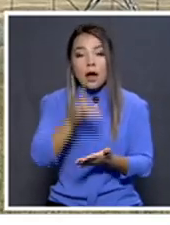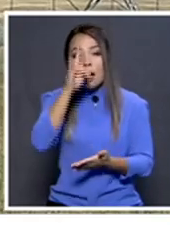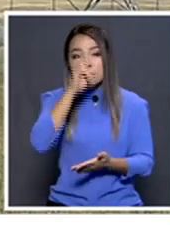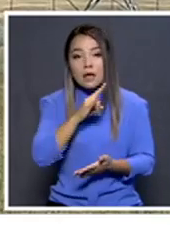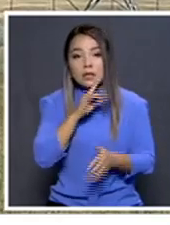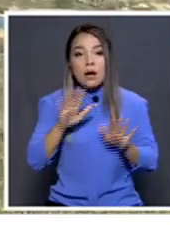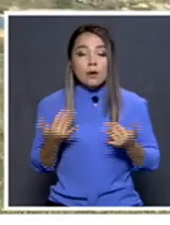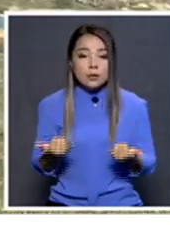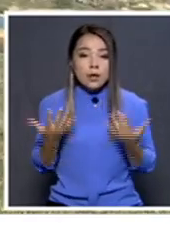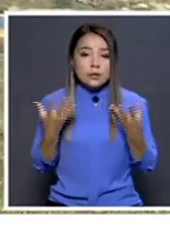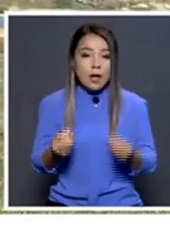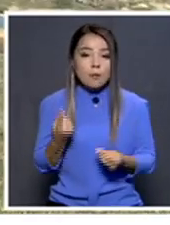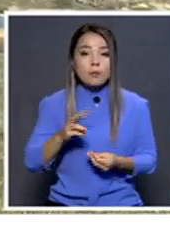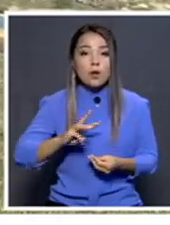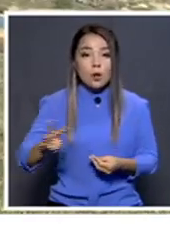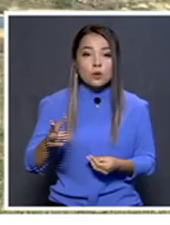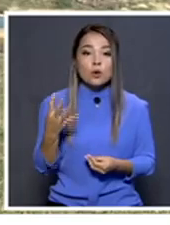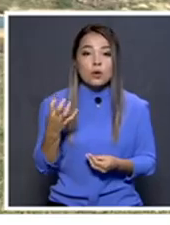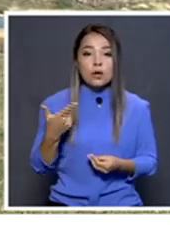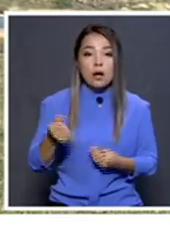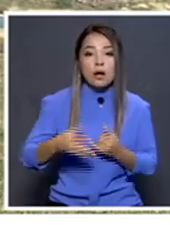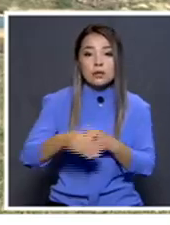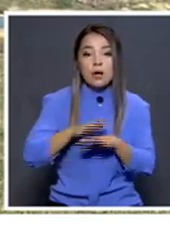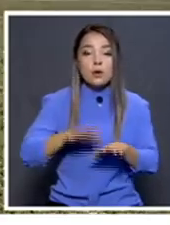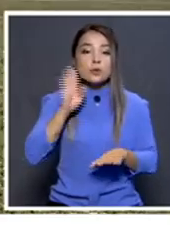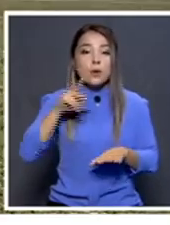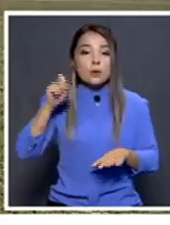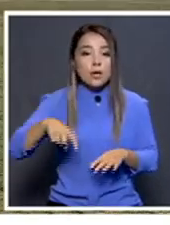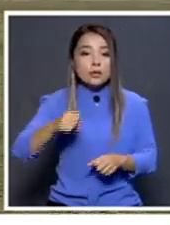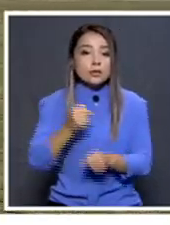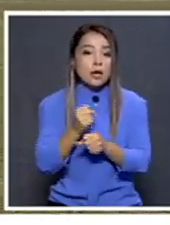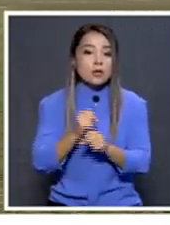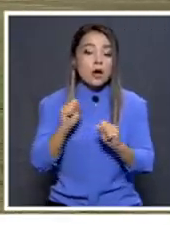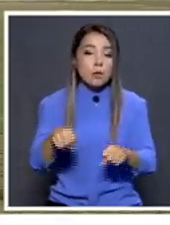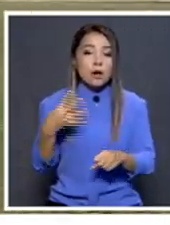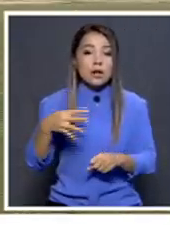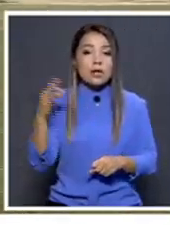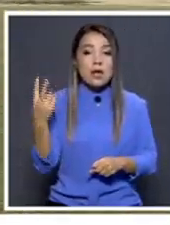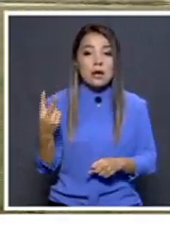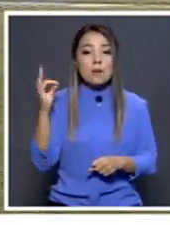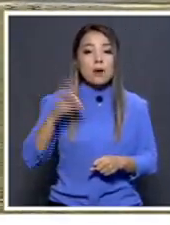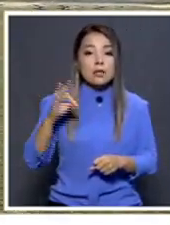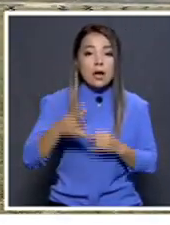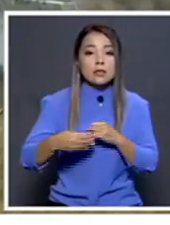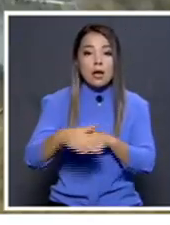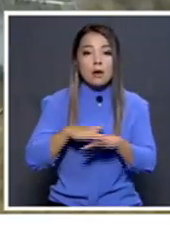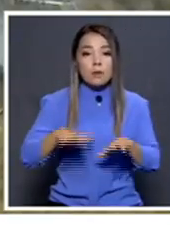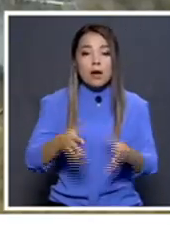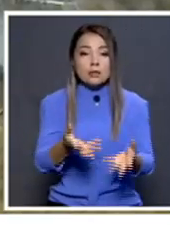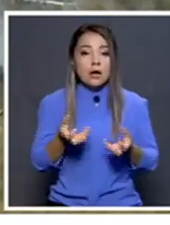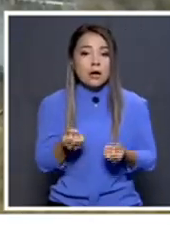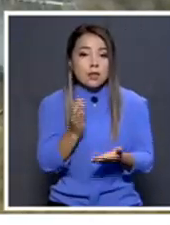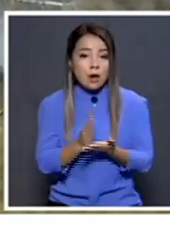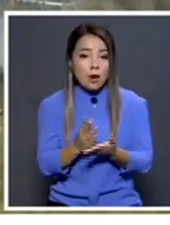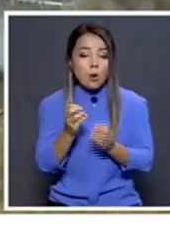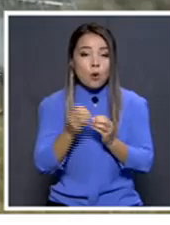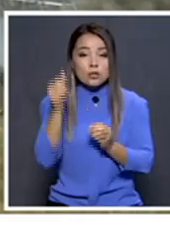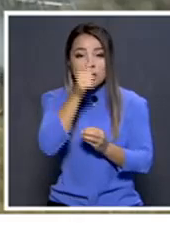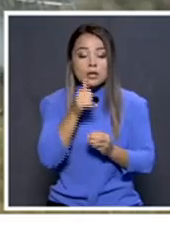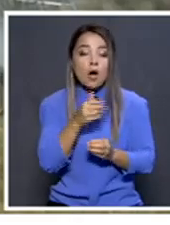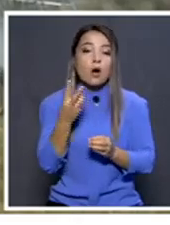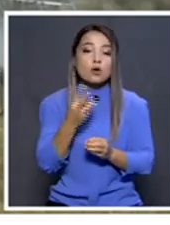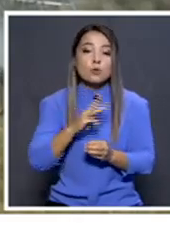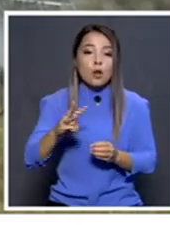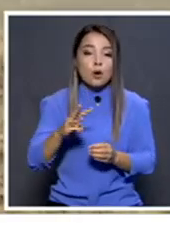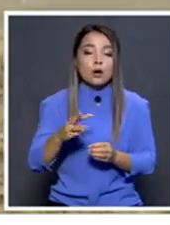1 миллион 400 мың гектар суармалы жер бар. Өсімдік шаруашылығы өнімдерінің 42% осы жерлерден алынады. Алдағы 10 жылда оның көлемі 3